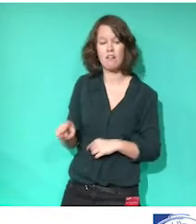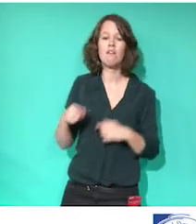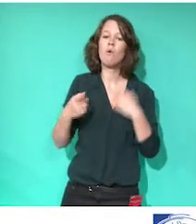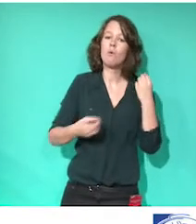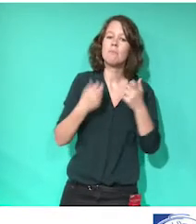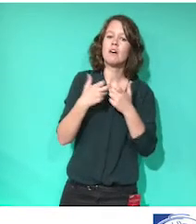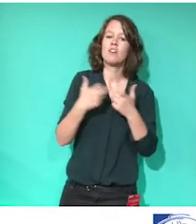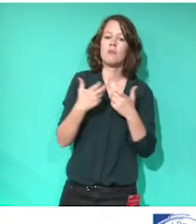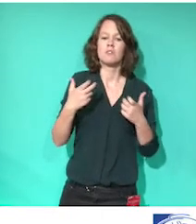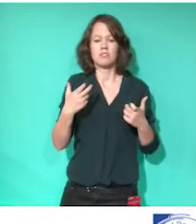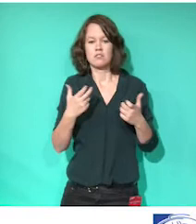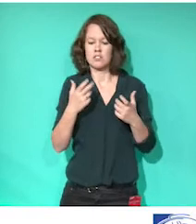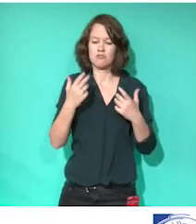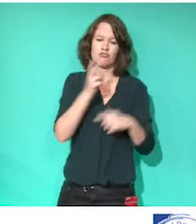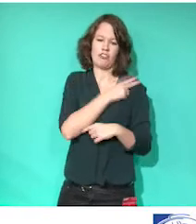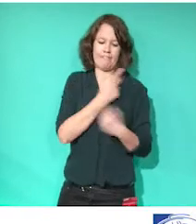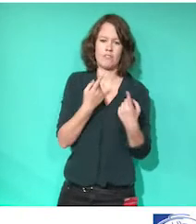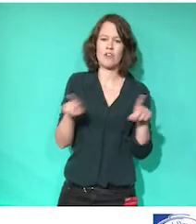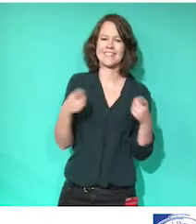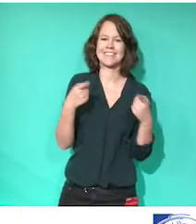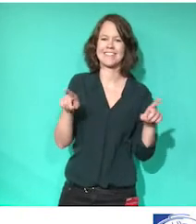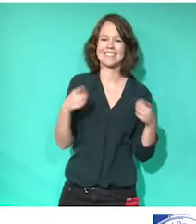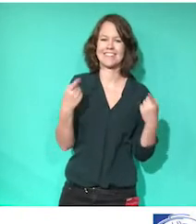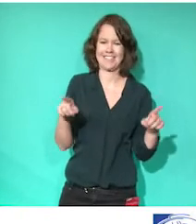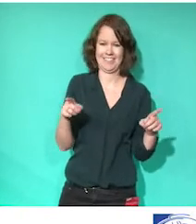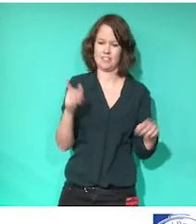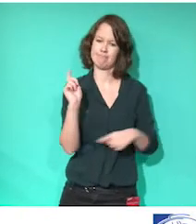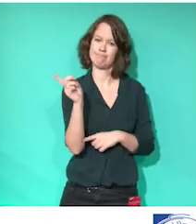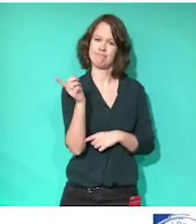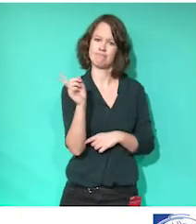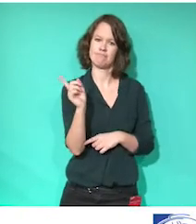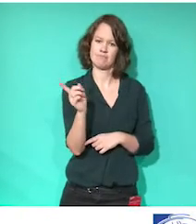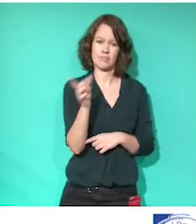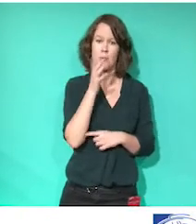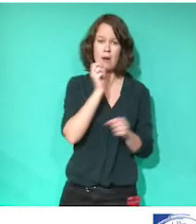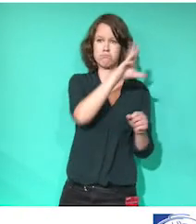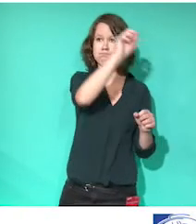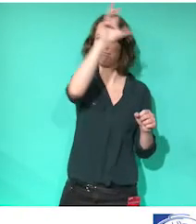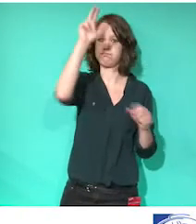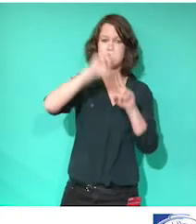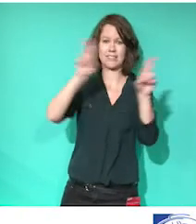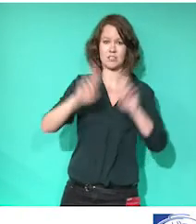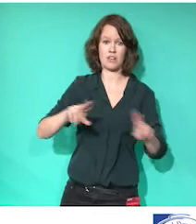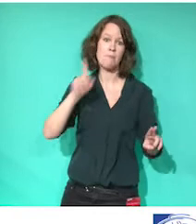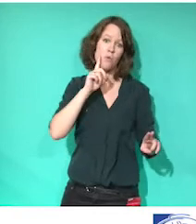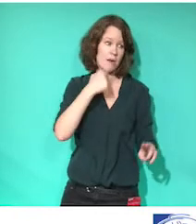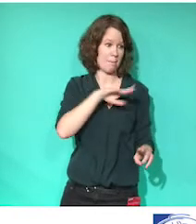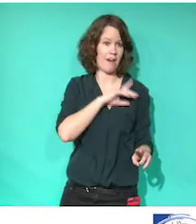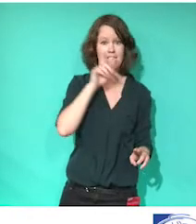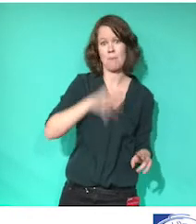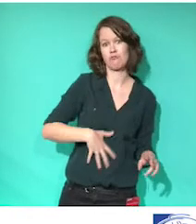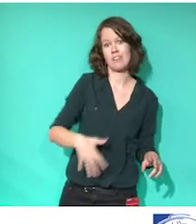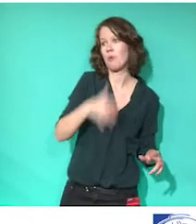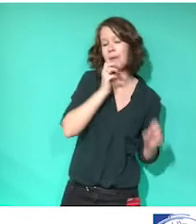carrière internationale de chef d'orchestre parce qu'évidemment, tenir la baguette, ce n'est pas compatible avec la maternité. Et je ne parlerai pas non plus